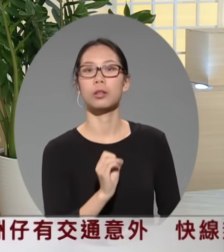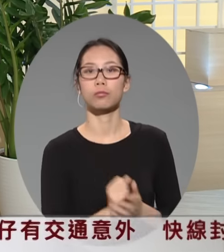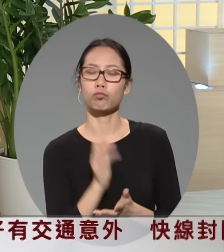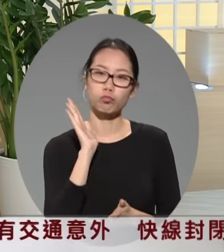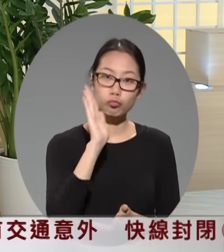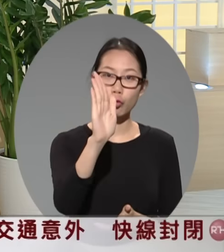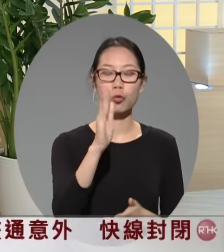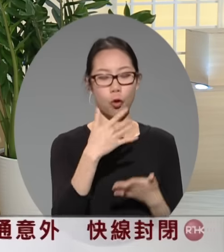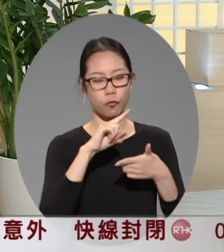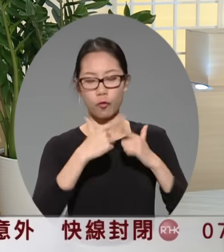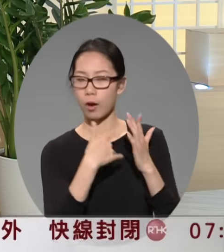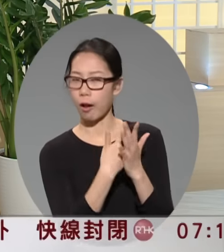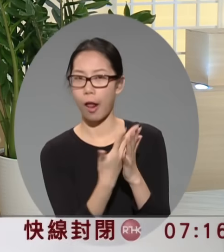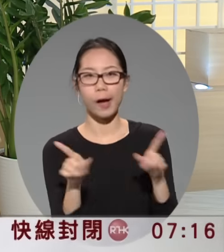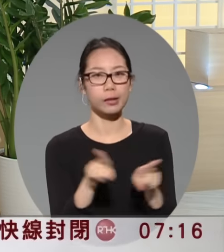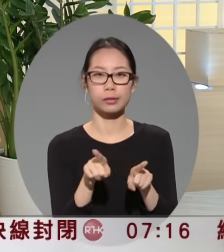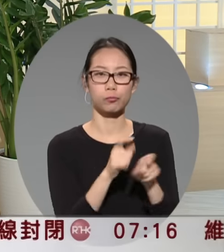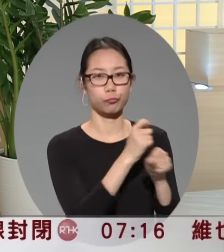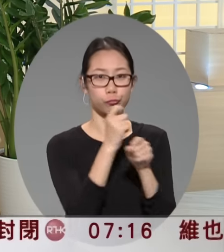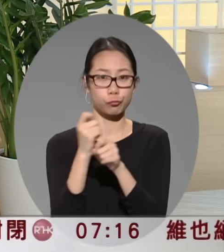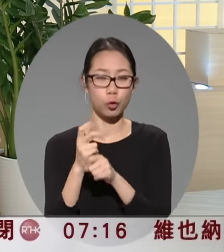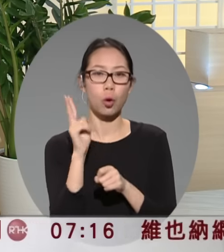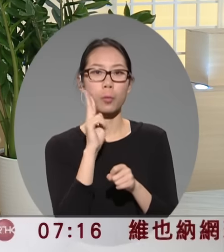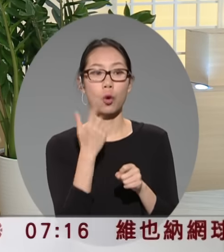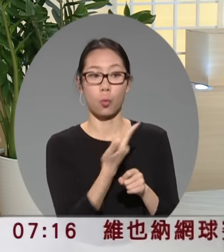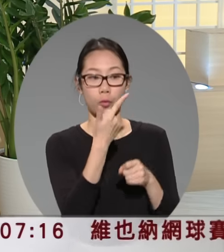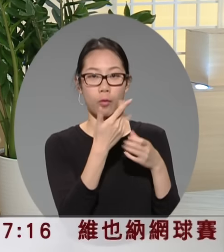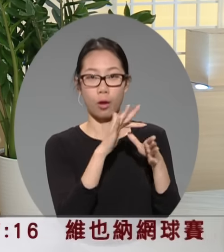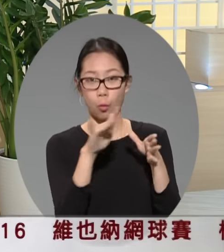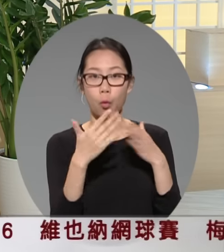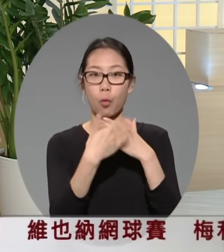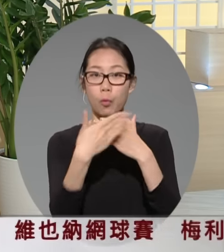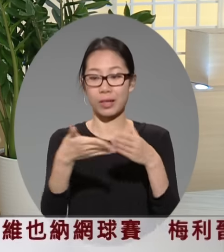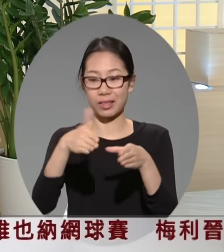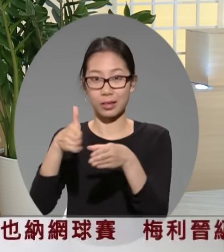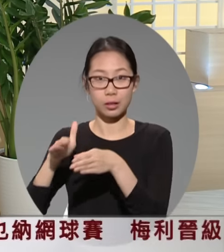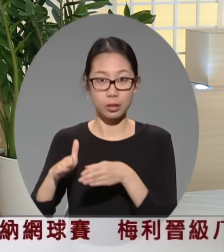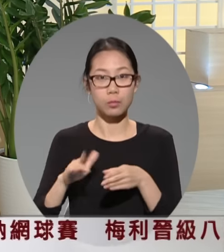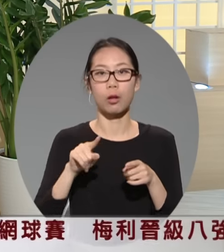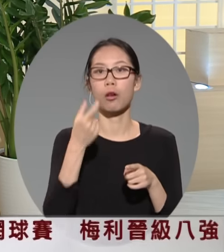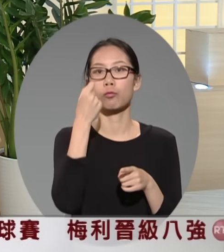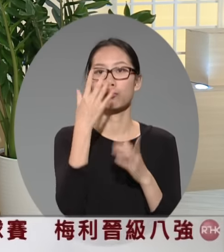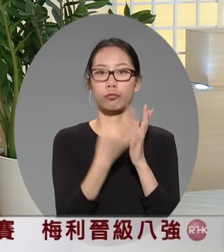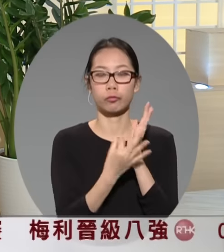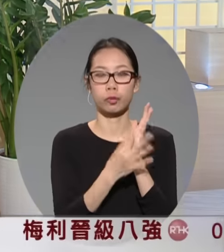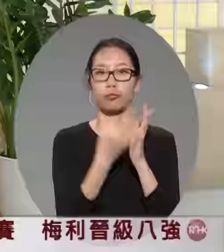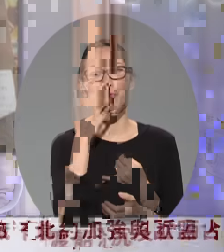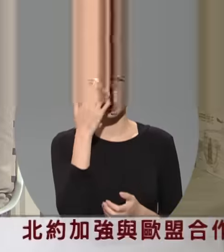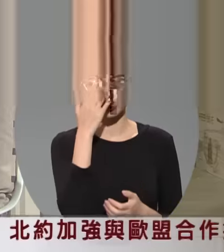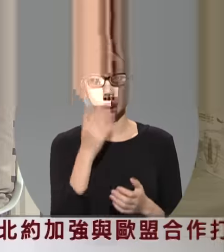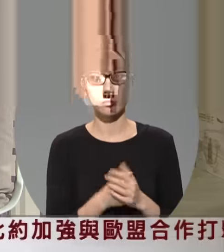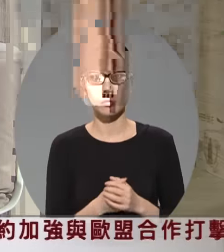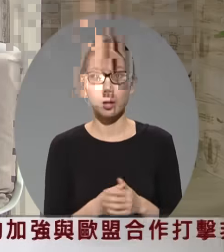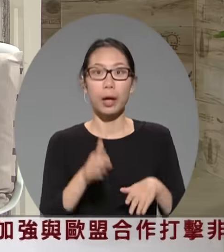會多管齊下，包括計劃在維港以外填海和發展中地。我們現在看看報告的內容先。